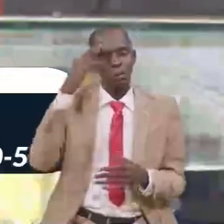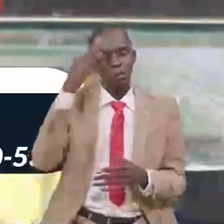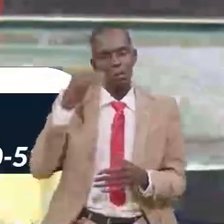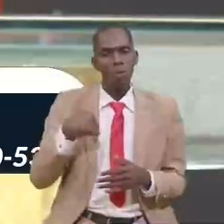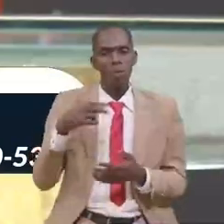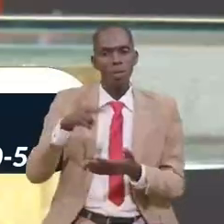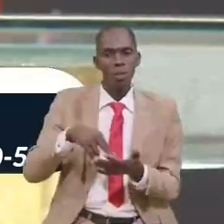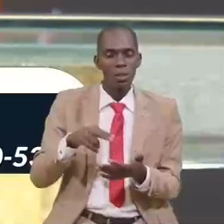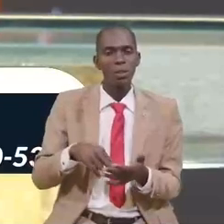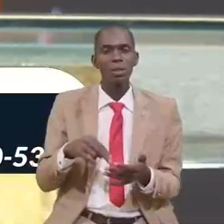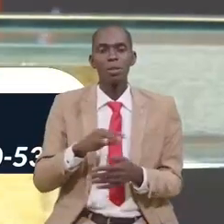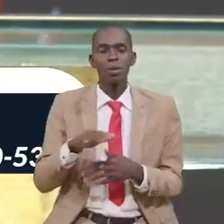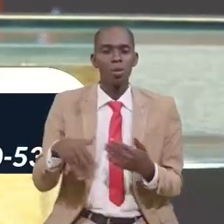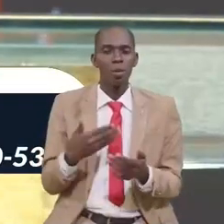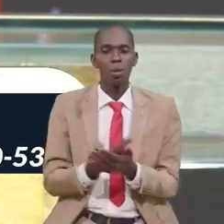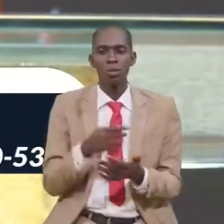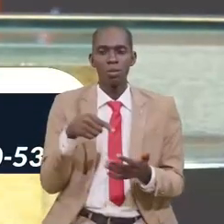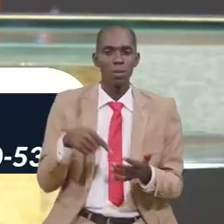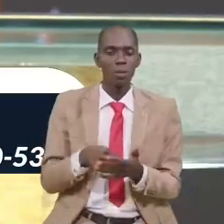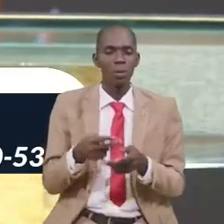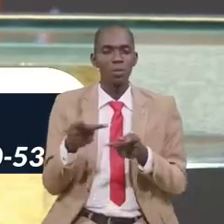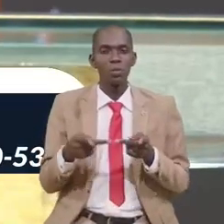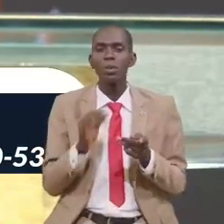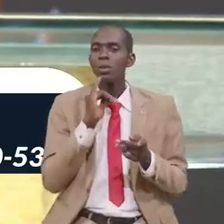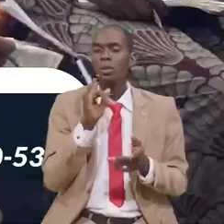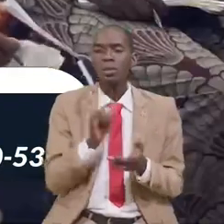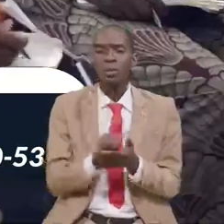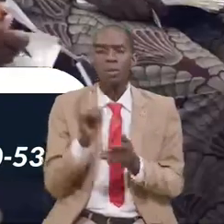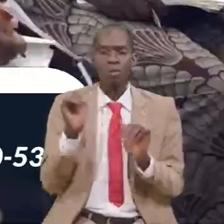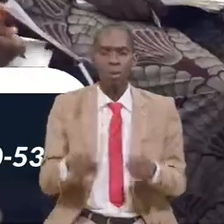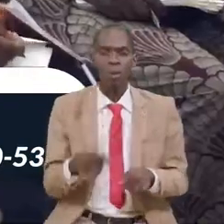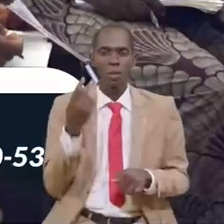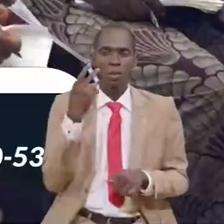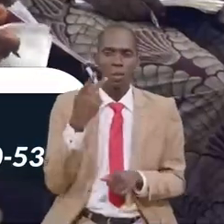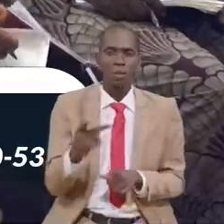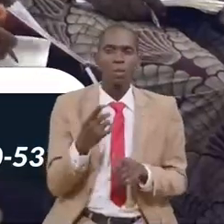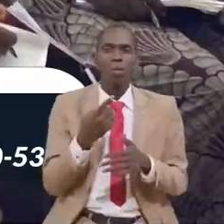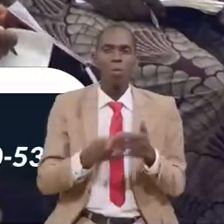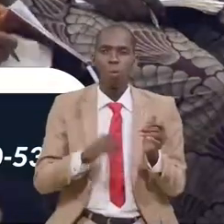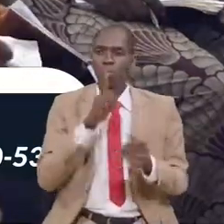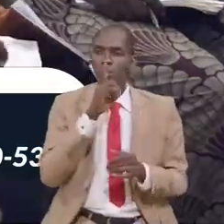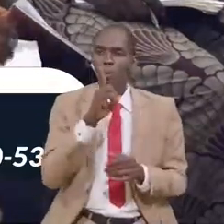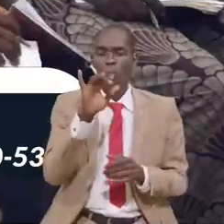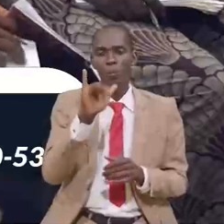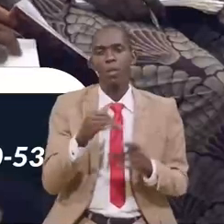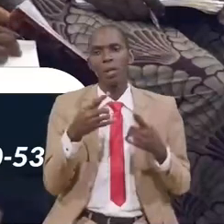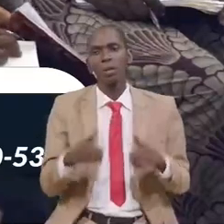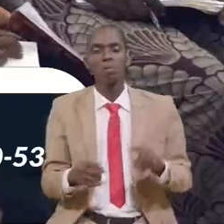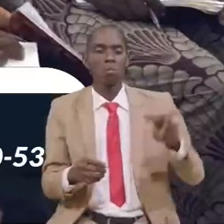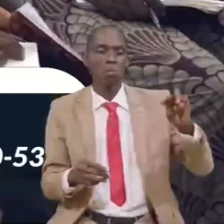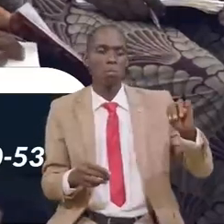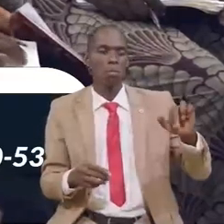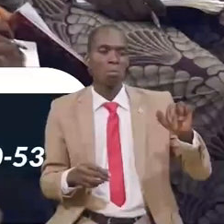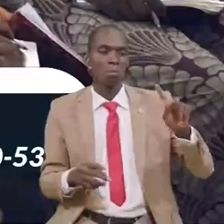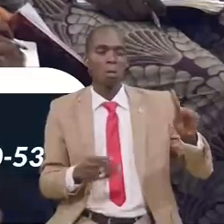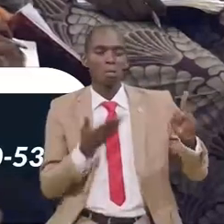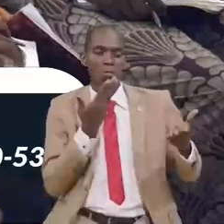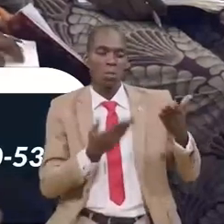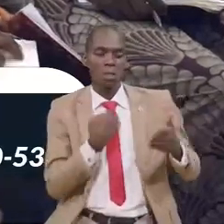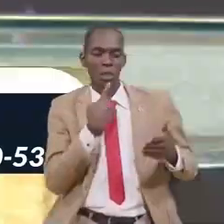tous ces passages parallèles afin de voir le détail de ce qui était arrivé. Marc pourrait dire que le Seigneur